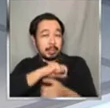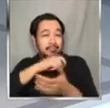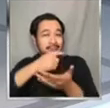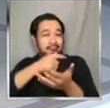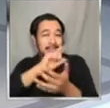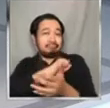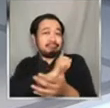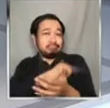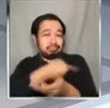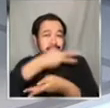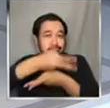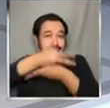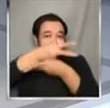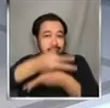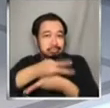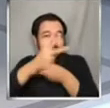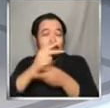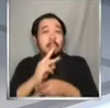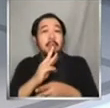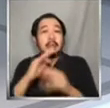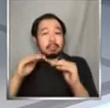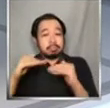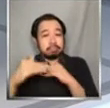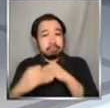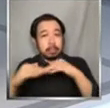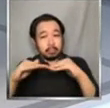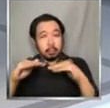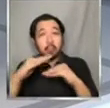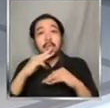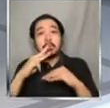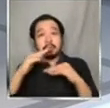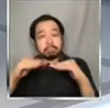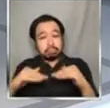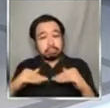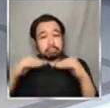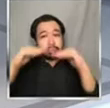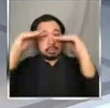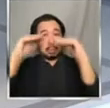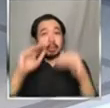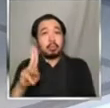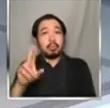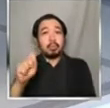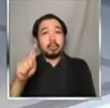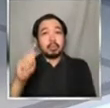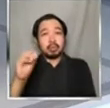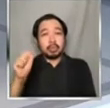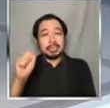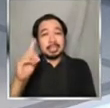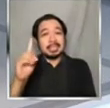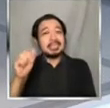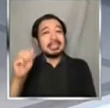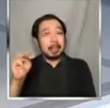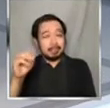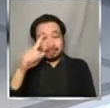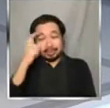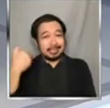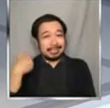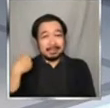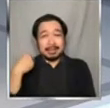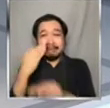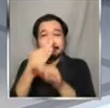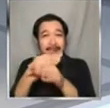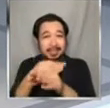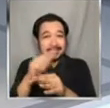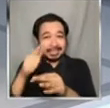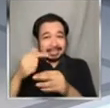tubig sa Bustos Dam, lalo't hindi pa nakukumpuni ang isang nasirang floodgate doon. Samot-saring problema kasi ang posibleng idulot